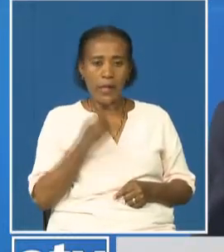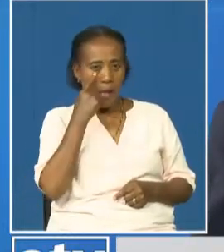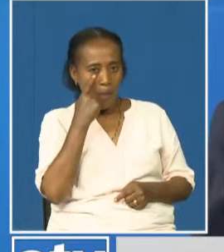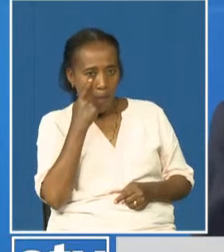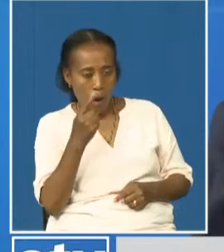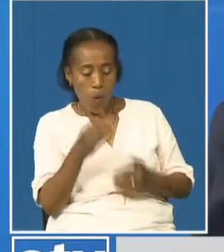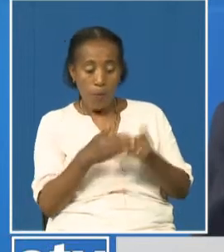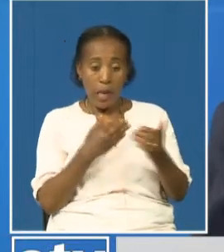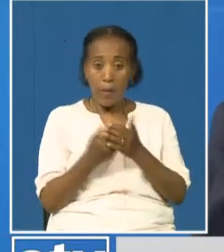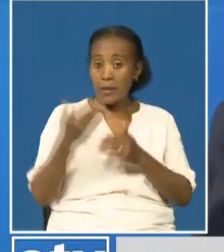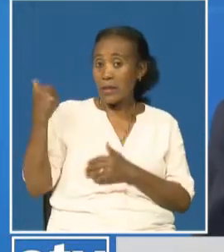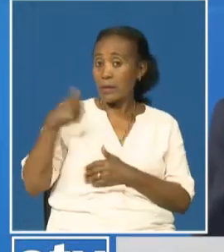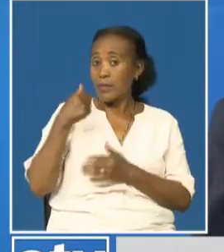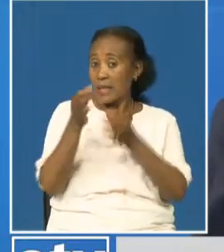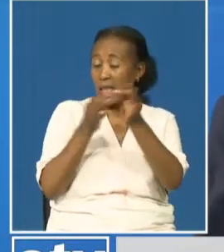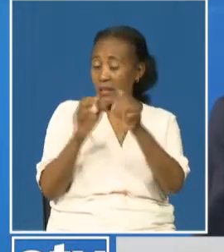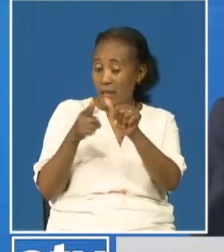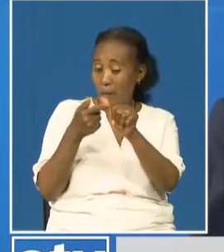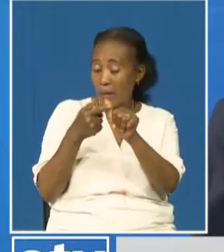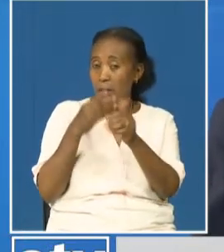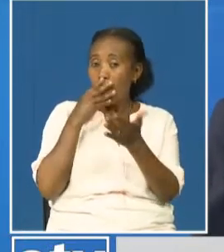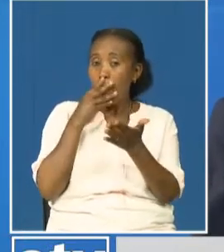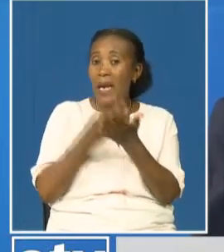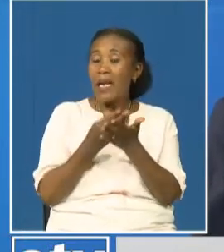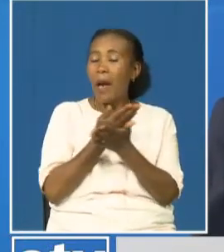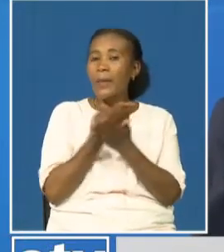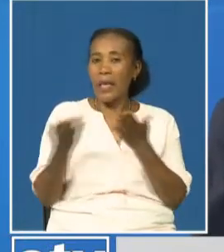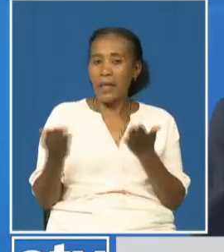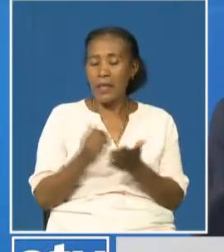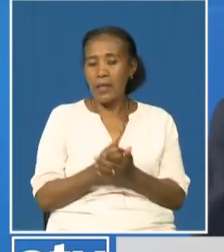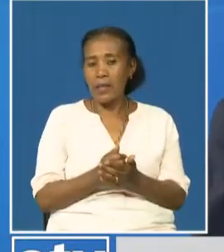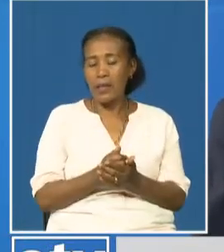የማየው ምናልባት ቅድም እንደገለጽኩት የመጀመሪያው መልካም ነገር